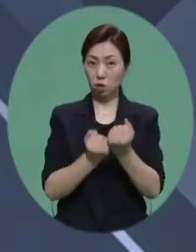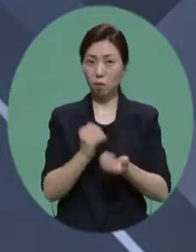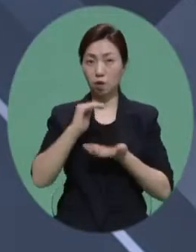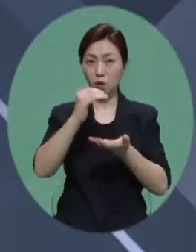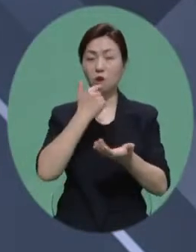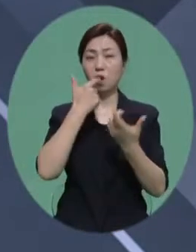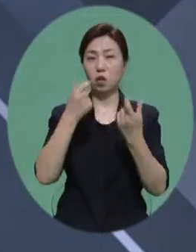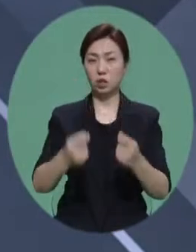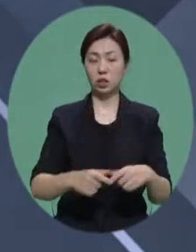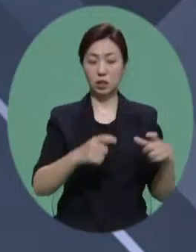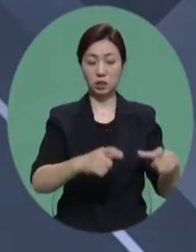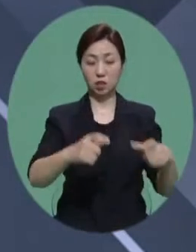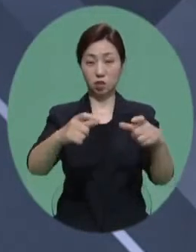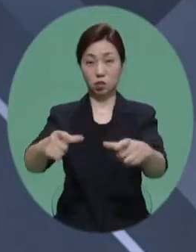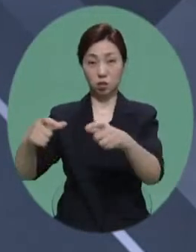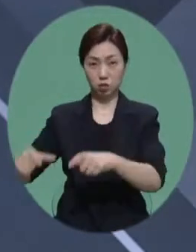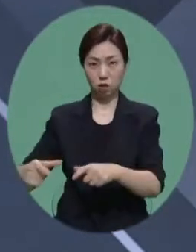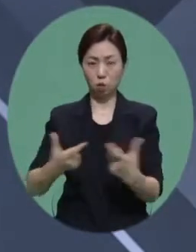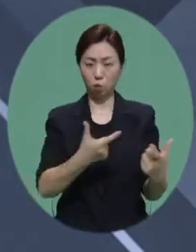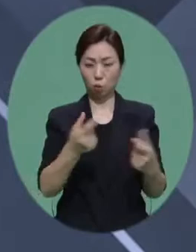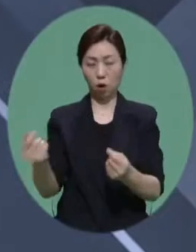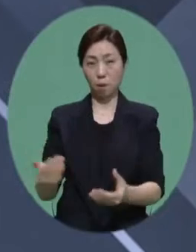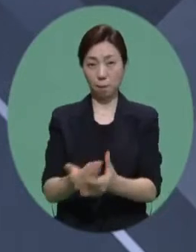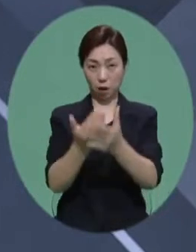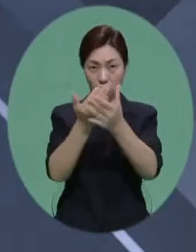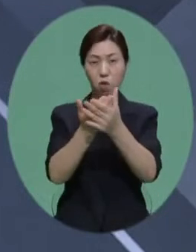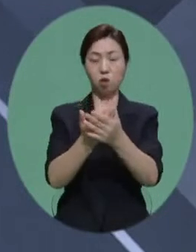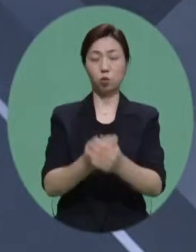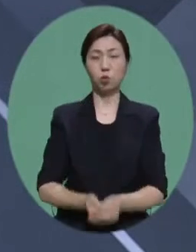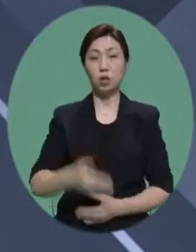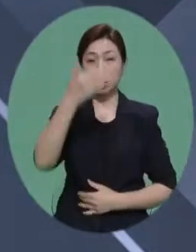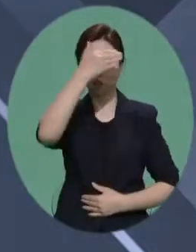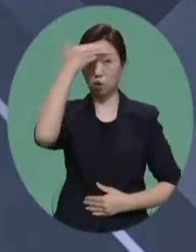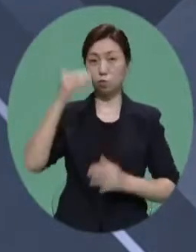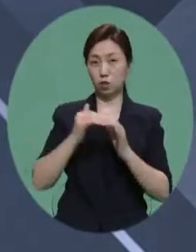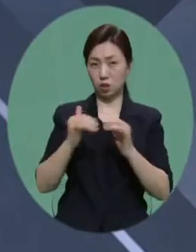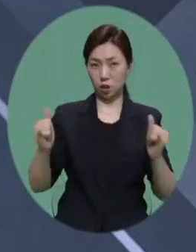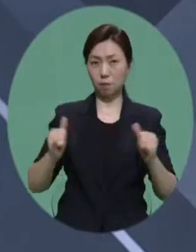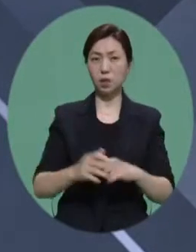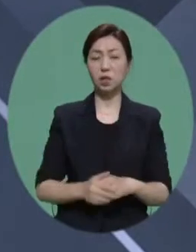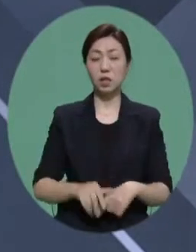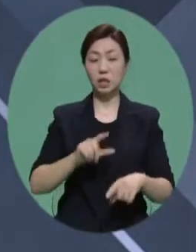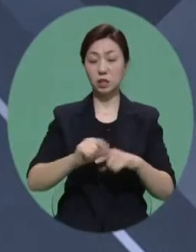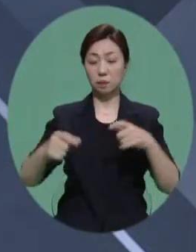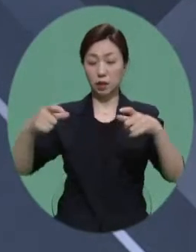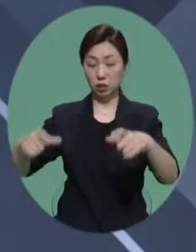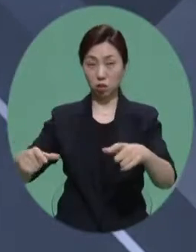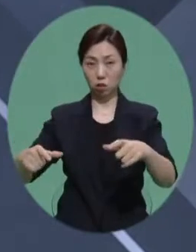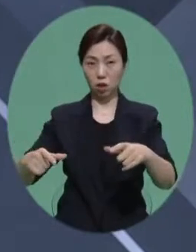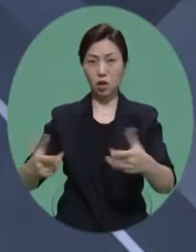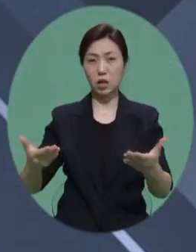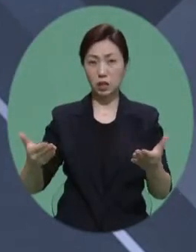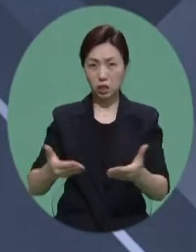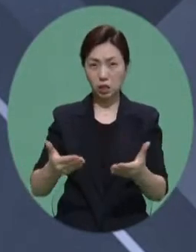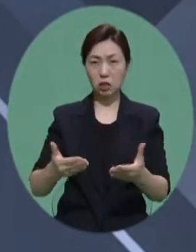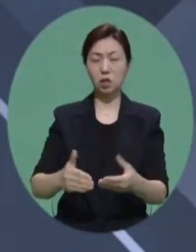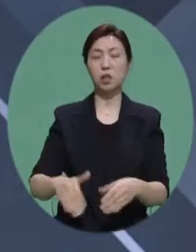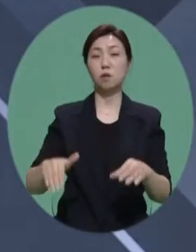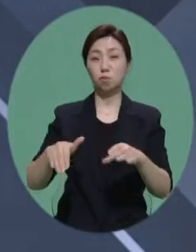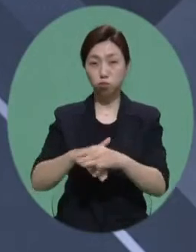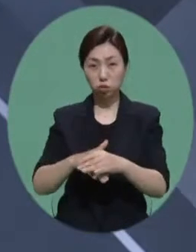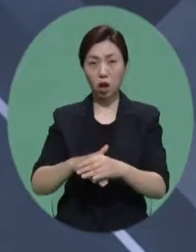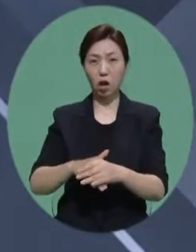지역 균형 발전을 통해서 청년들이 지역의 일자리와 교육과 문화의 또는 의료의